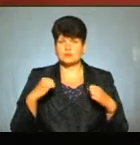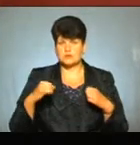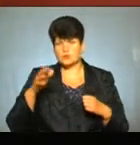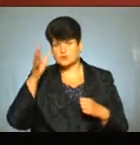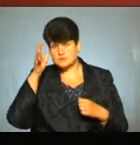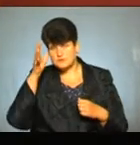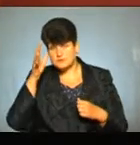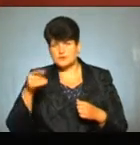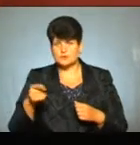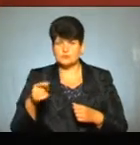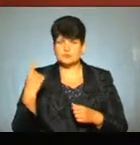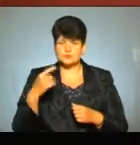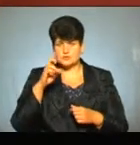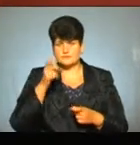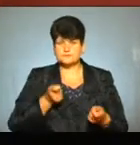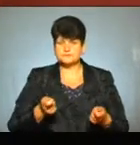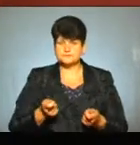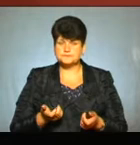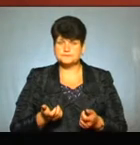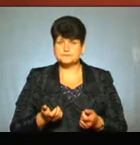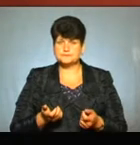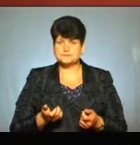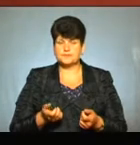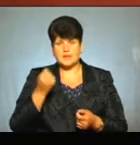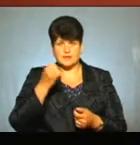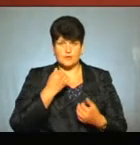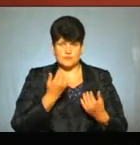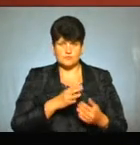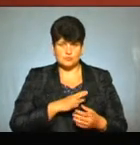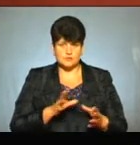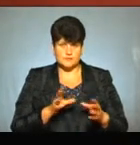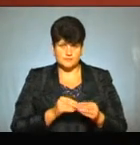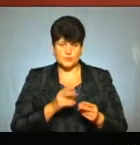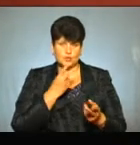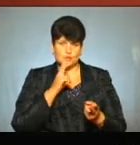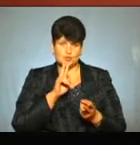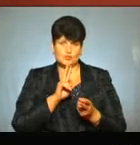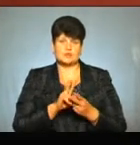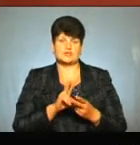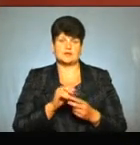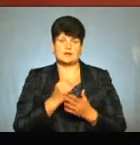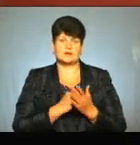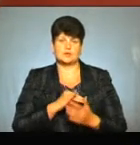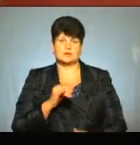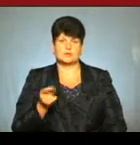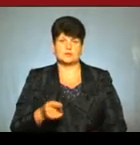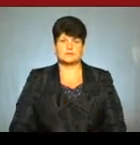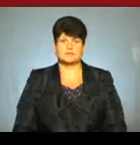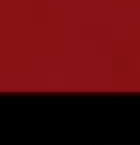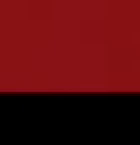управління освіти та науки Тернопільської облдержадміністрації. Я вам дякую, що були з нами. До зустрічі на телеканалі «UA Тернопіль».